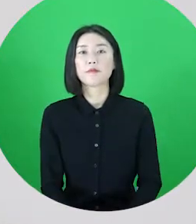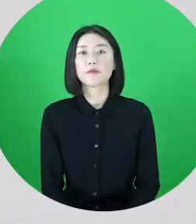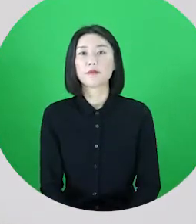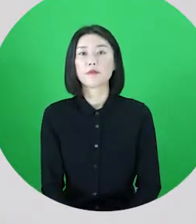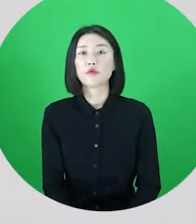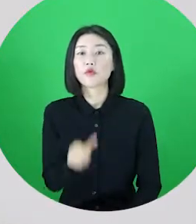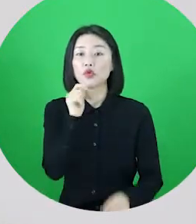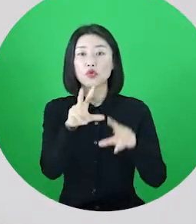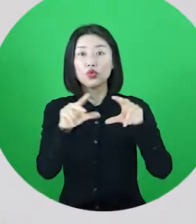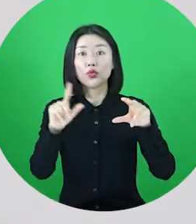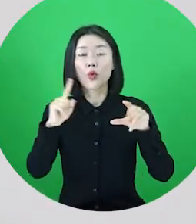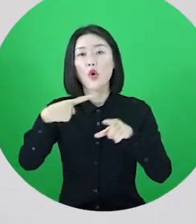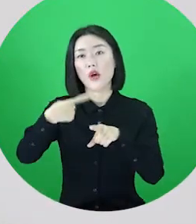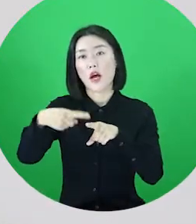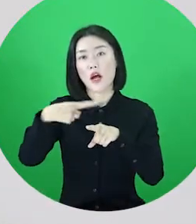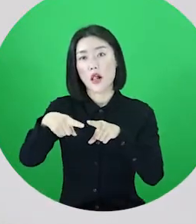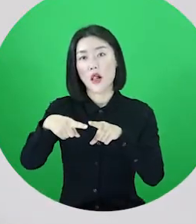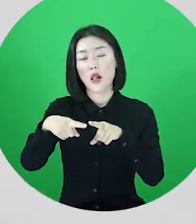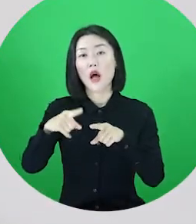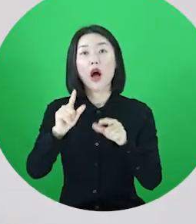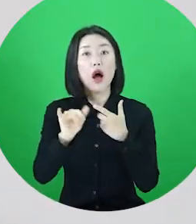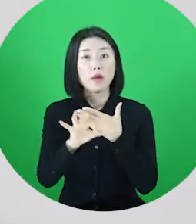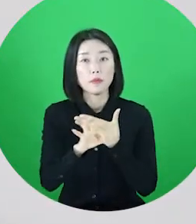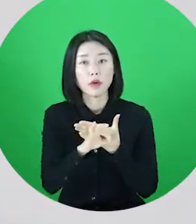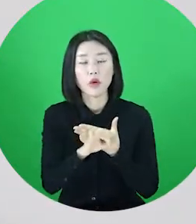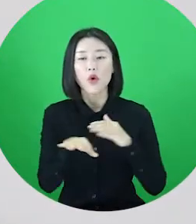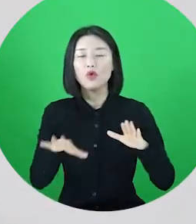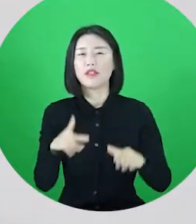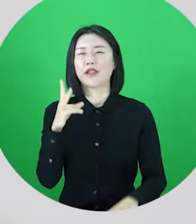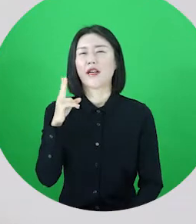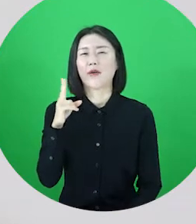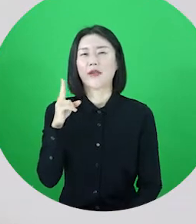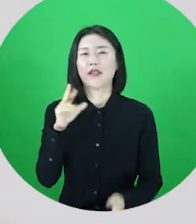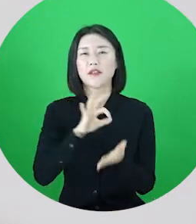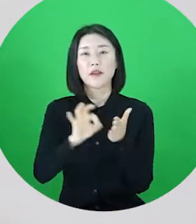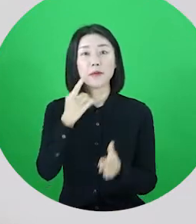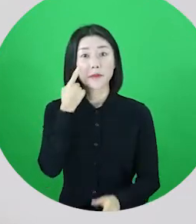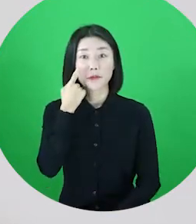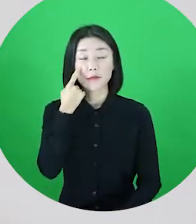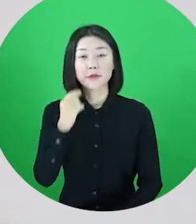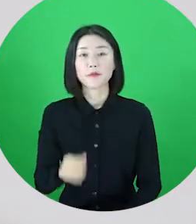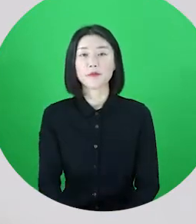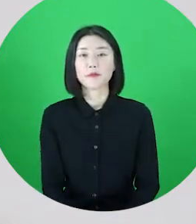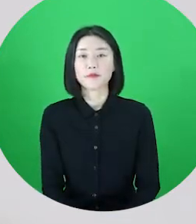건데요. 두부는 칼을 이용해서 썰어도 되지만 오늘은 가위를